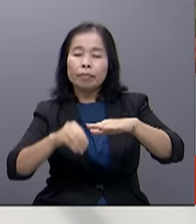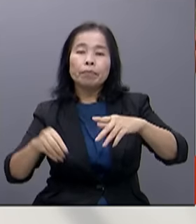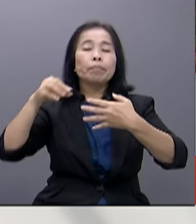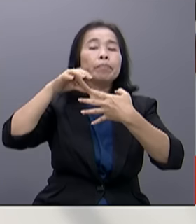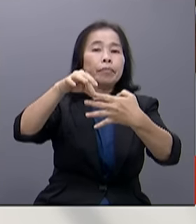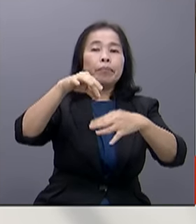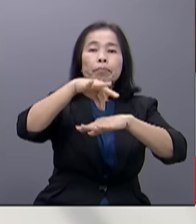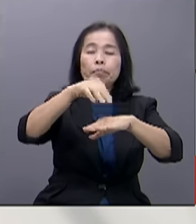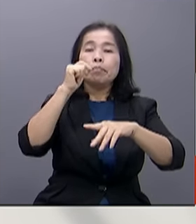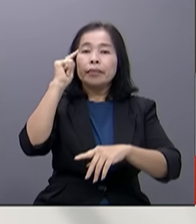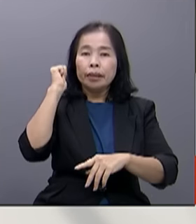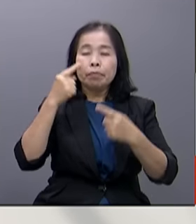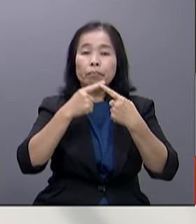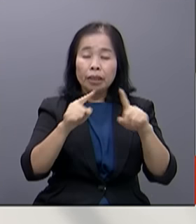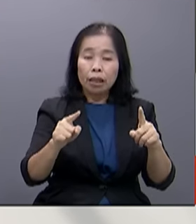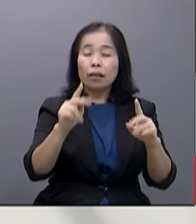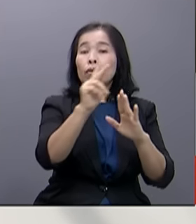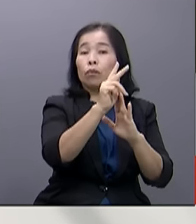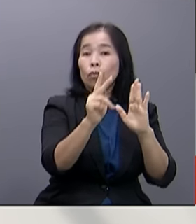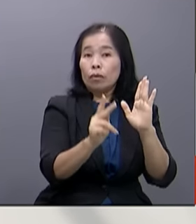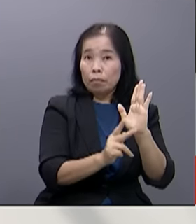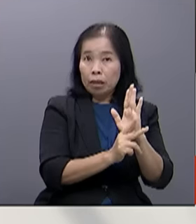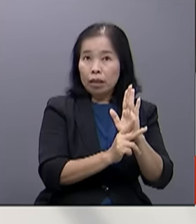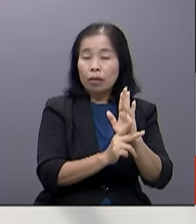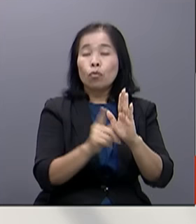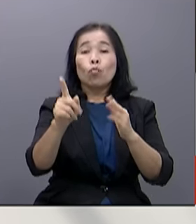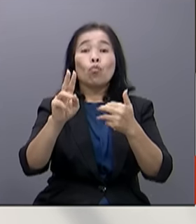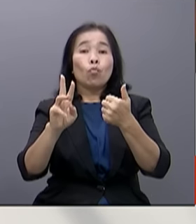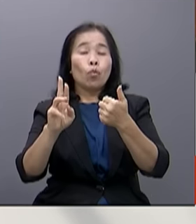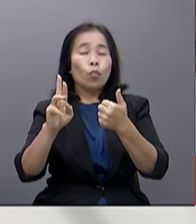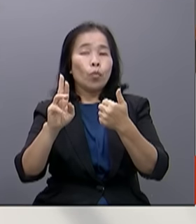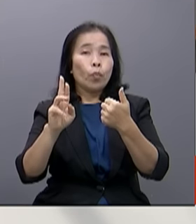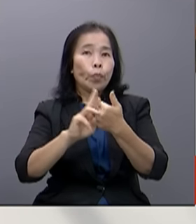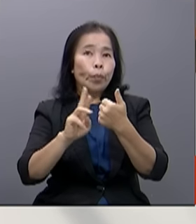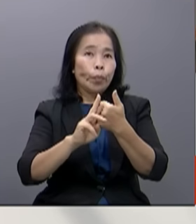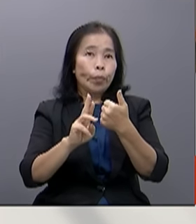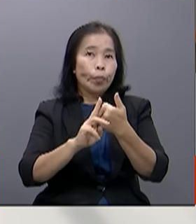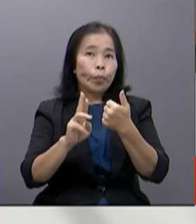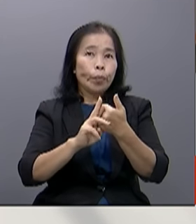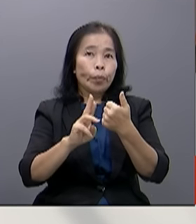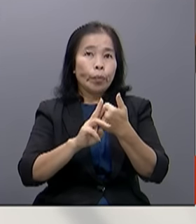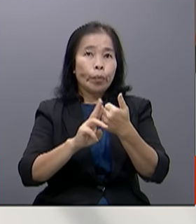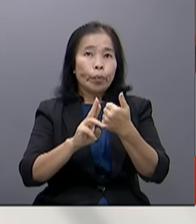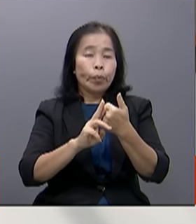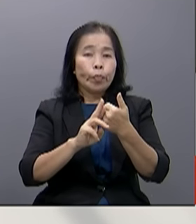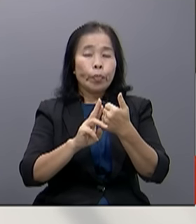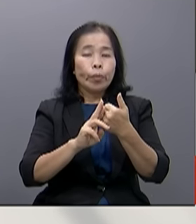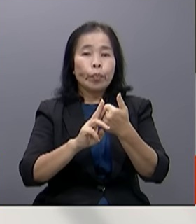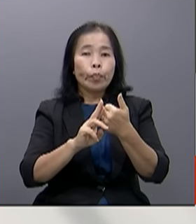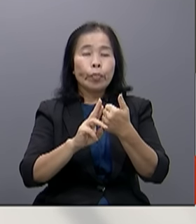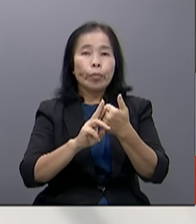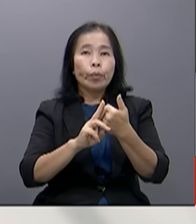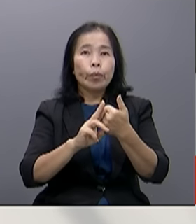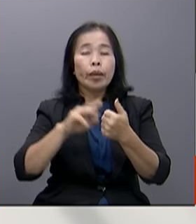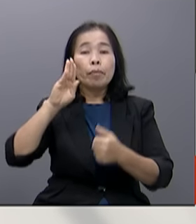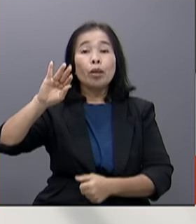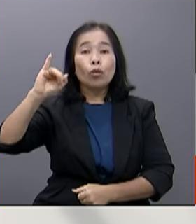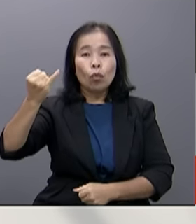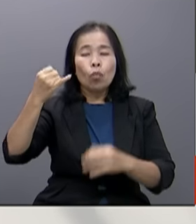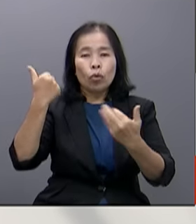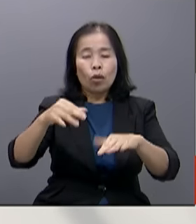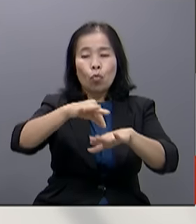ลของกฎหมายเนี่ยท่านรองสุรเชษฐ์เนี่ยถูกออกจากราชการไว้ก่อนนะ